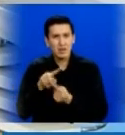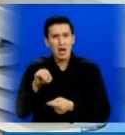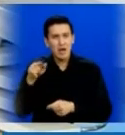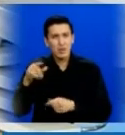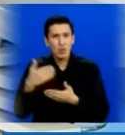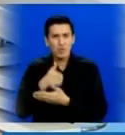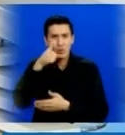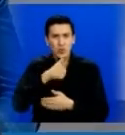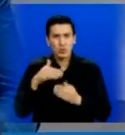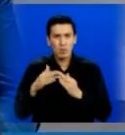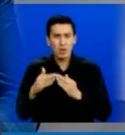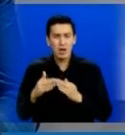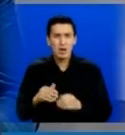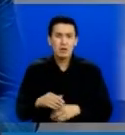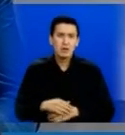Новый год дома?